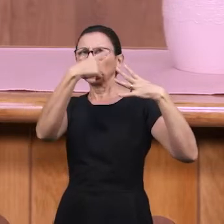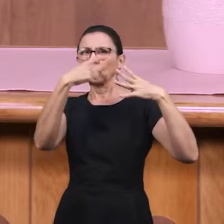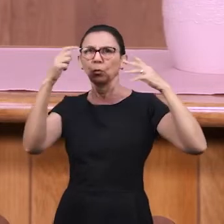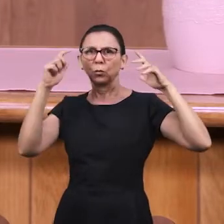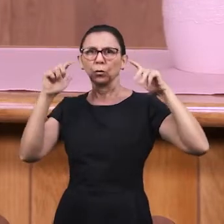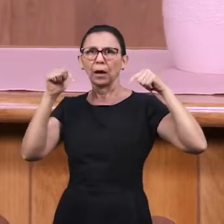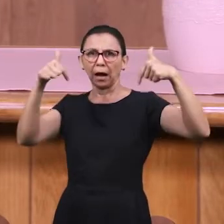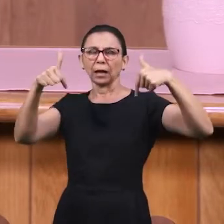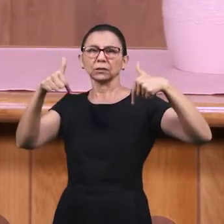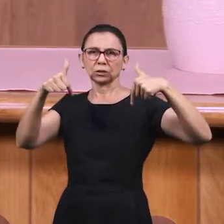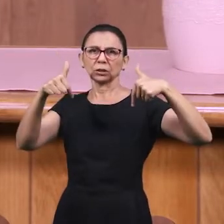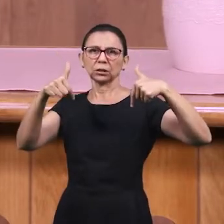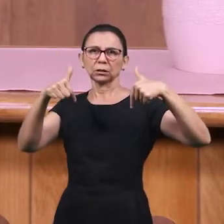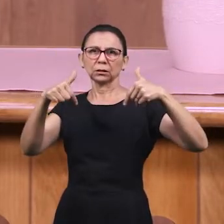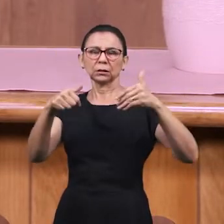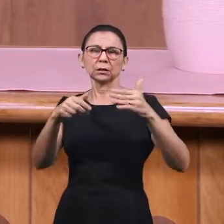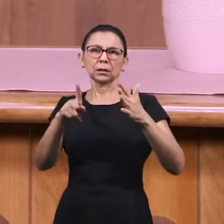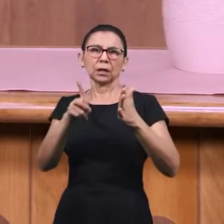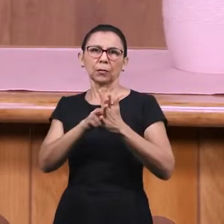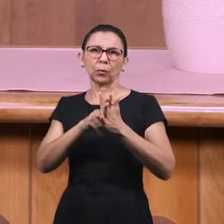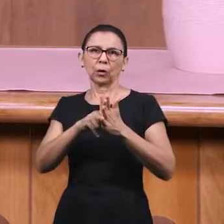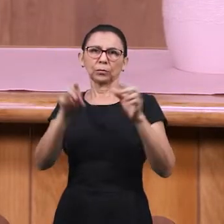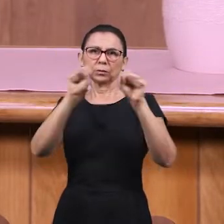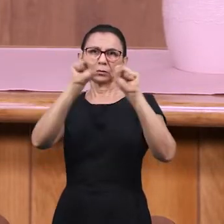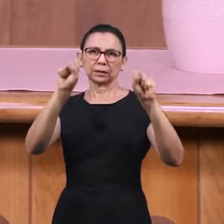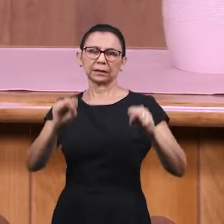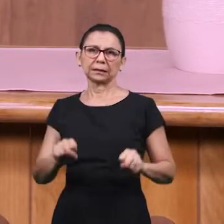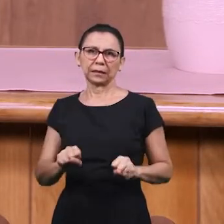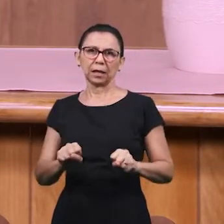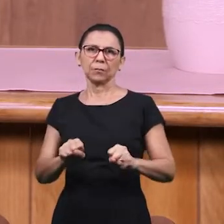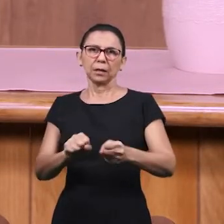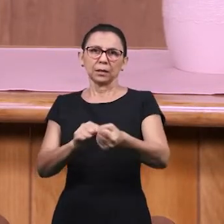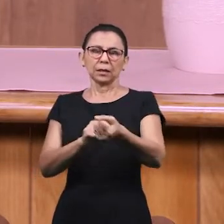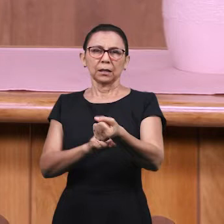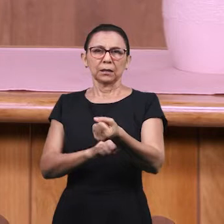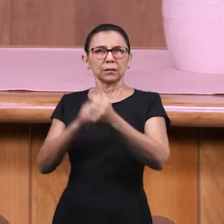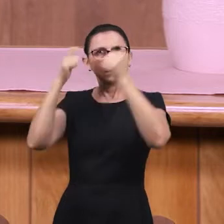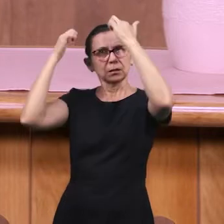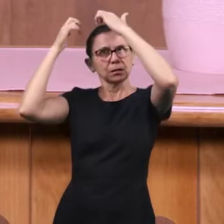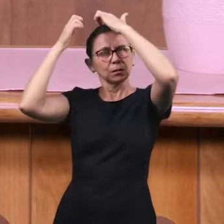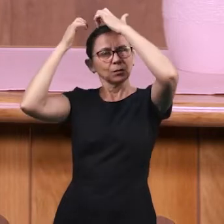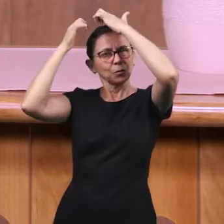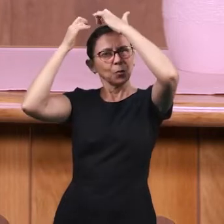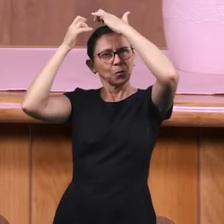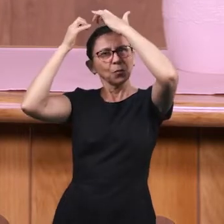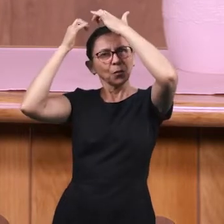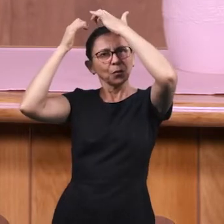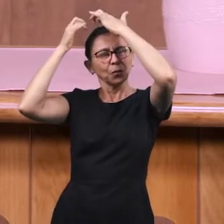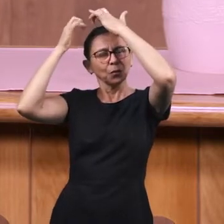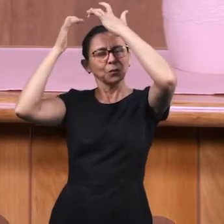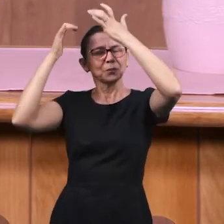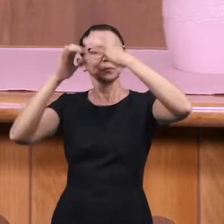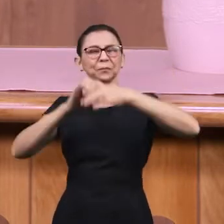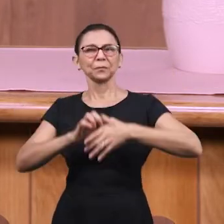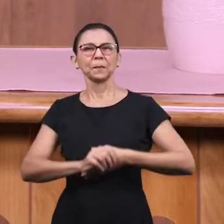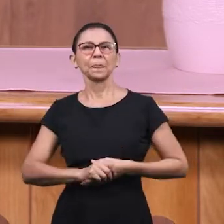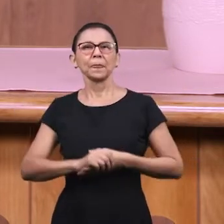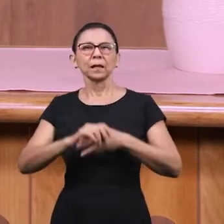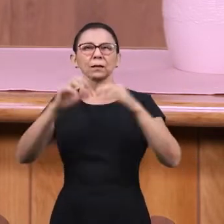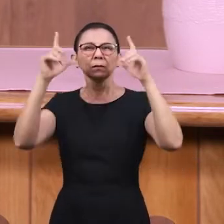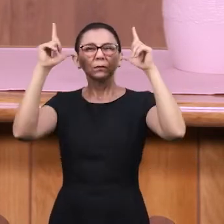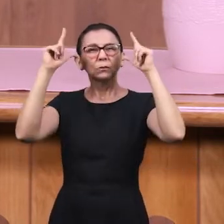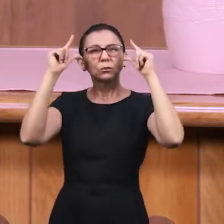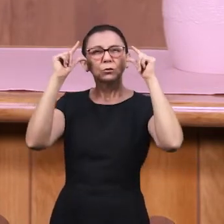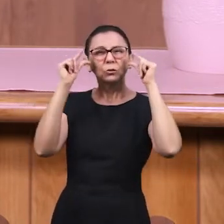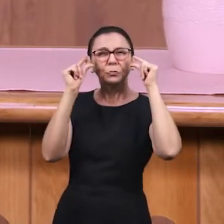он сжимается. Центральная нервная система, она его сжимает, чтобы слишком яркий свет